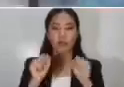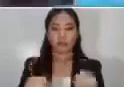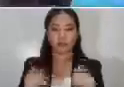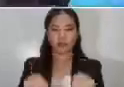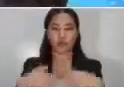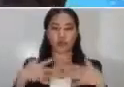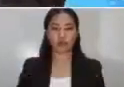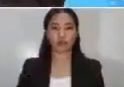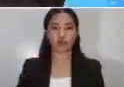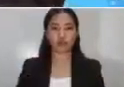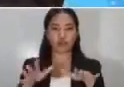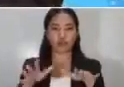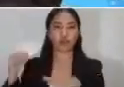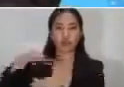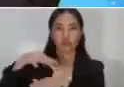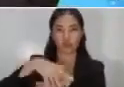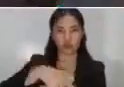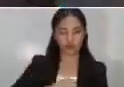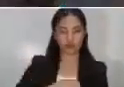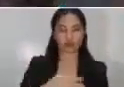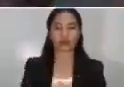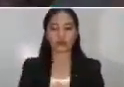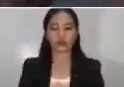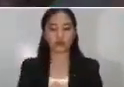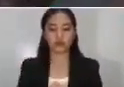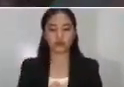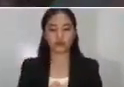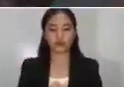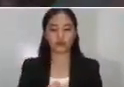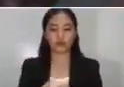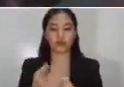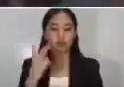hapon. Sumikat kanina ang araw,